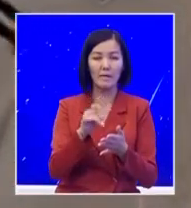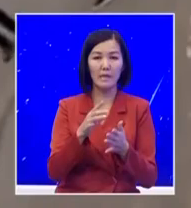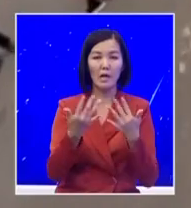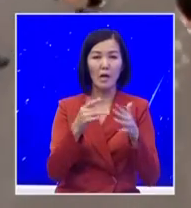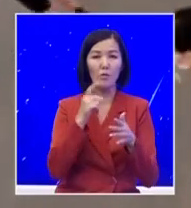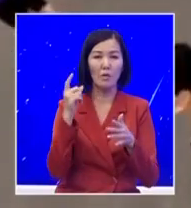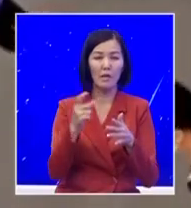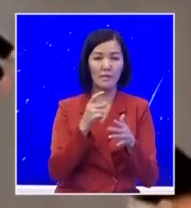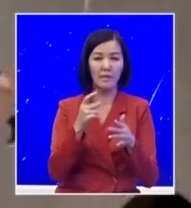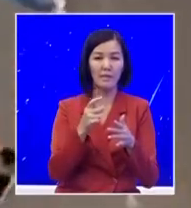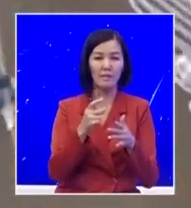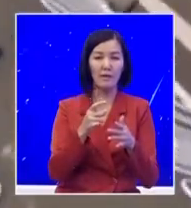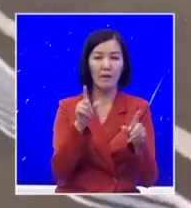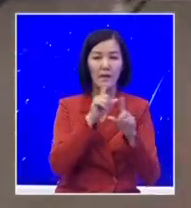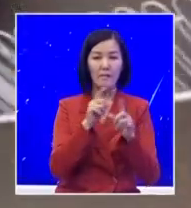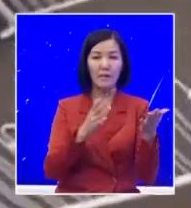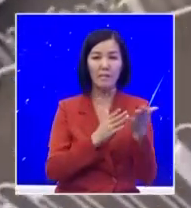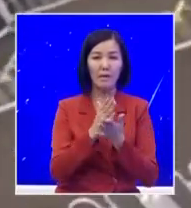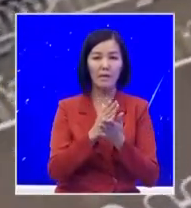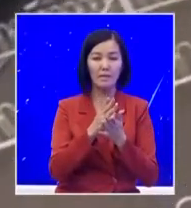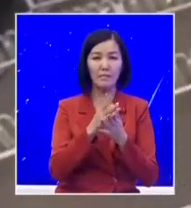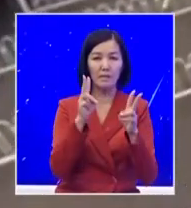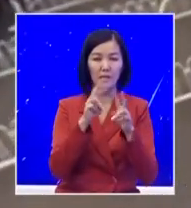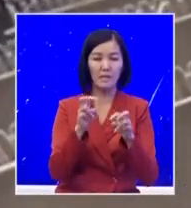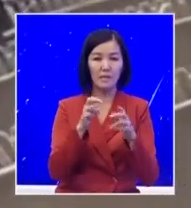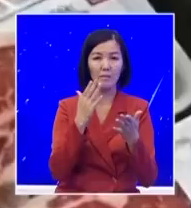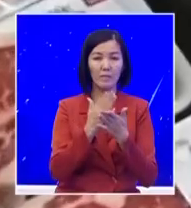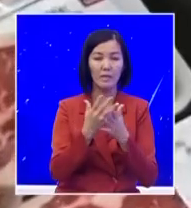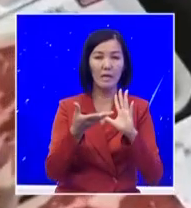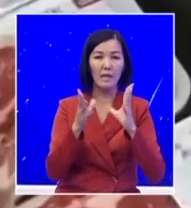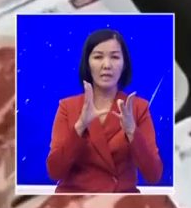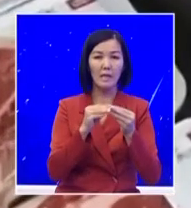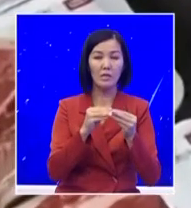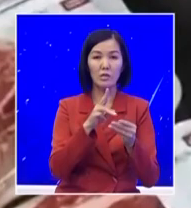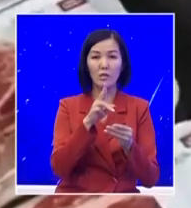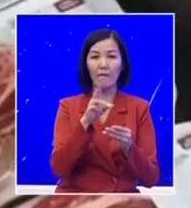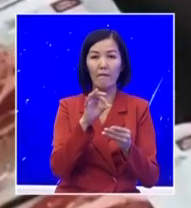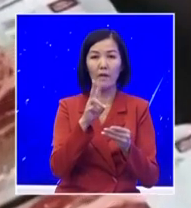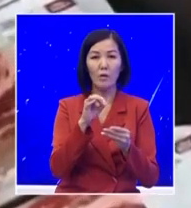шаруашылығы министрлігі мекеме қызметкерлерін тестілеуден өткізді. Нәтиже бойынша ешкім вирус